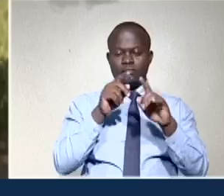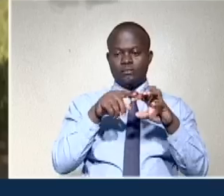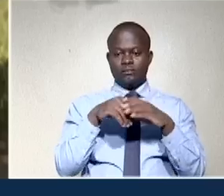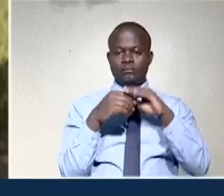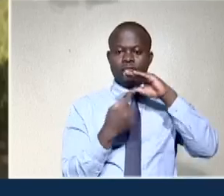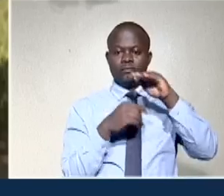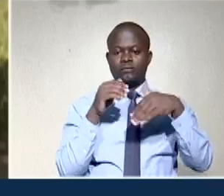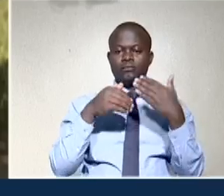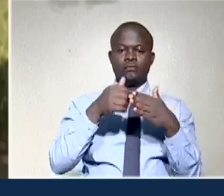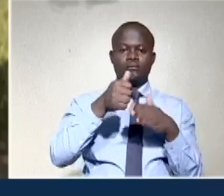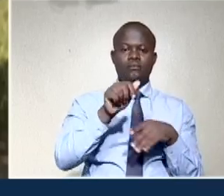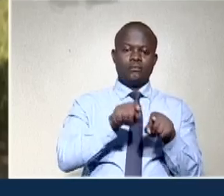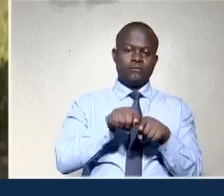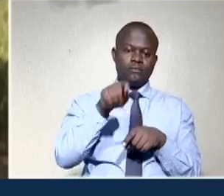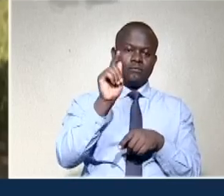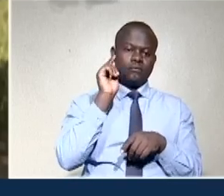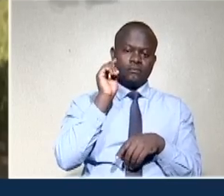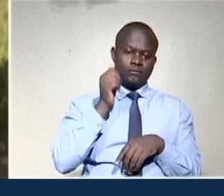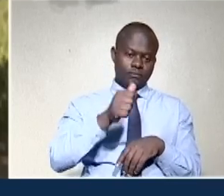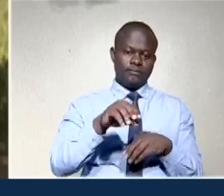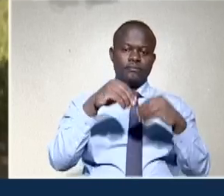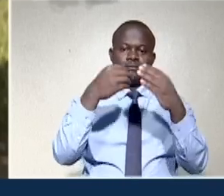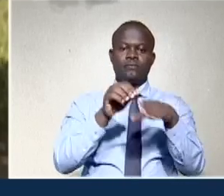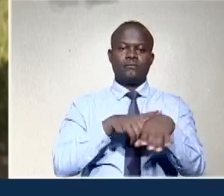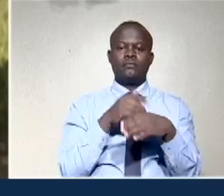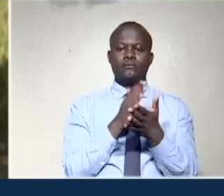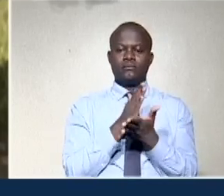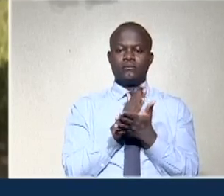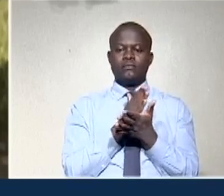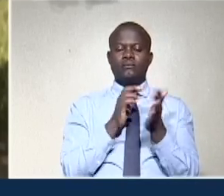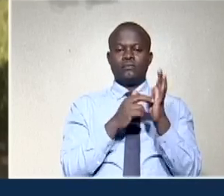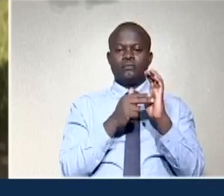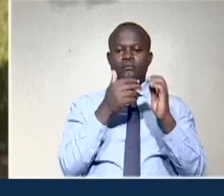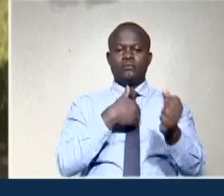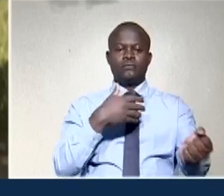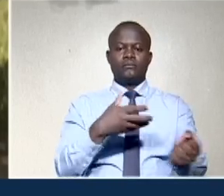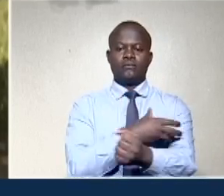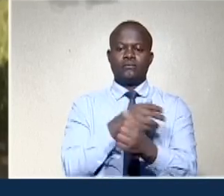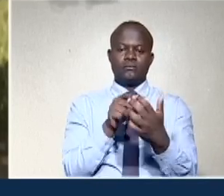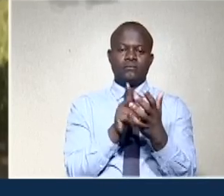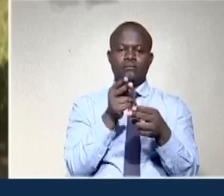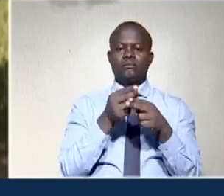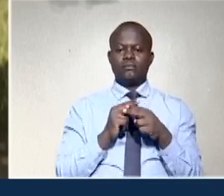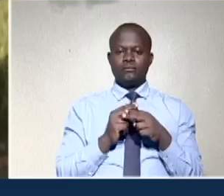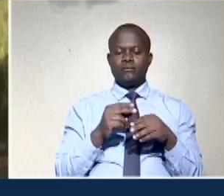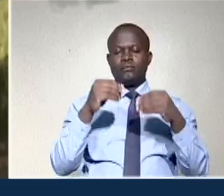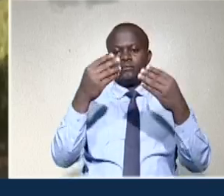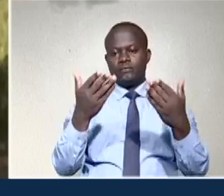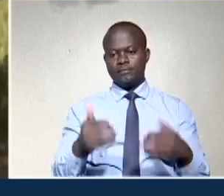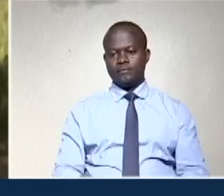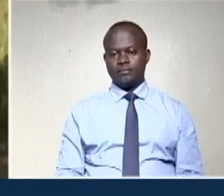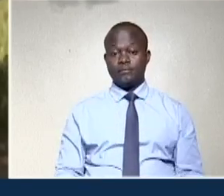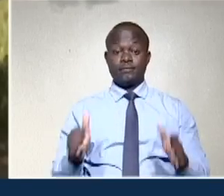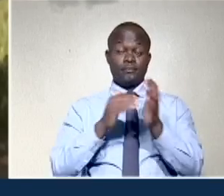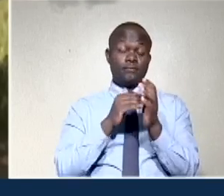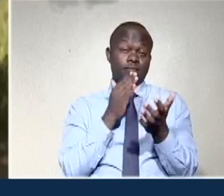yawo nawe akaba yahabwa mu gihe gikwiye cyabona umushinga ushobora kuba ufite ubwo bushobozi bwo kuba wakwishyura yanguzanyo yahawe.